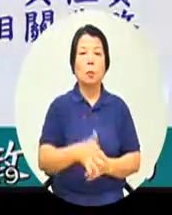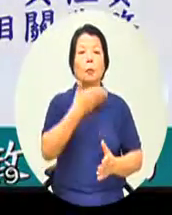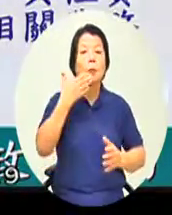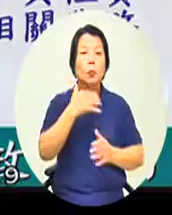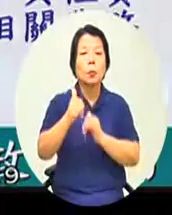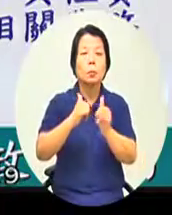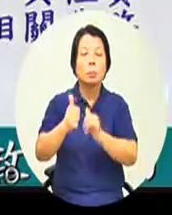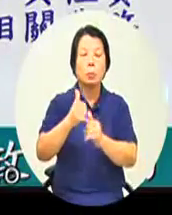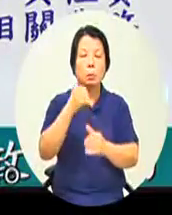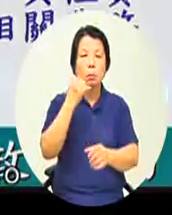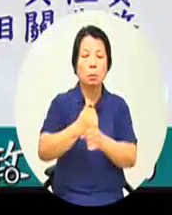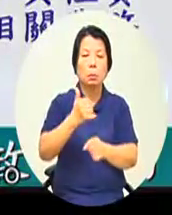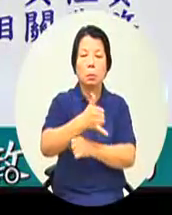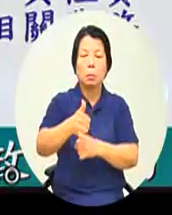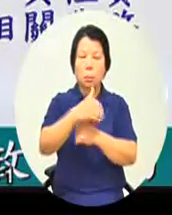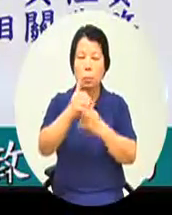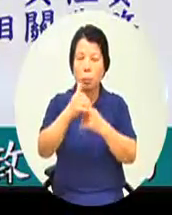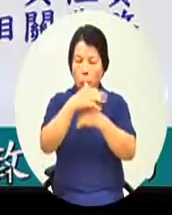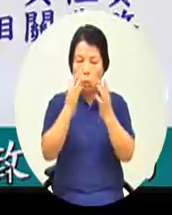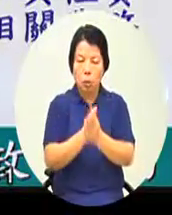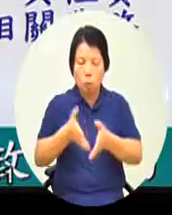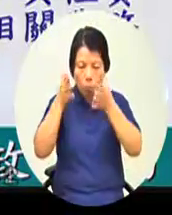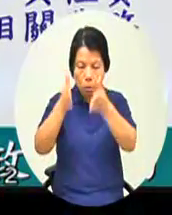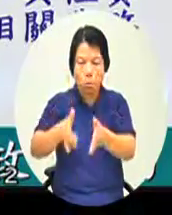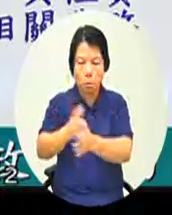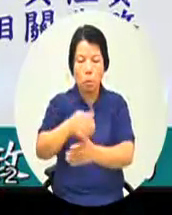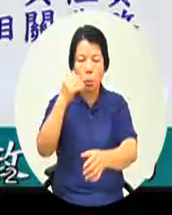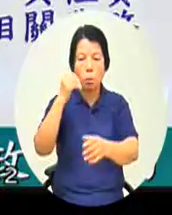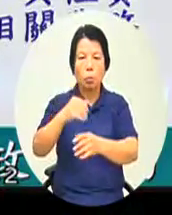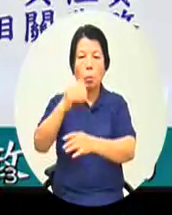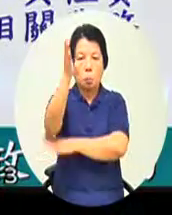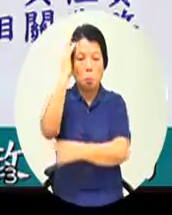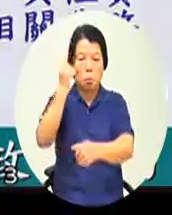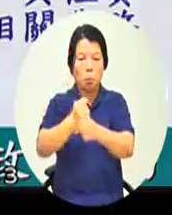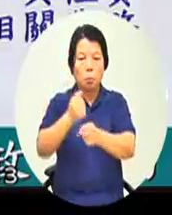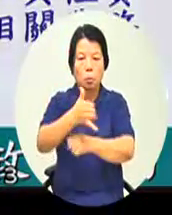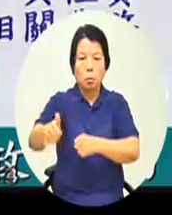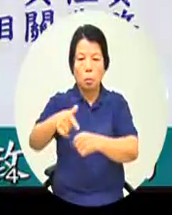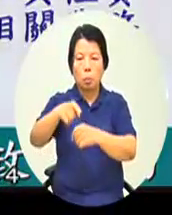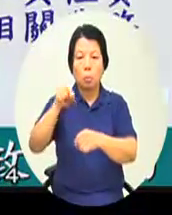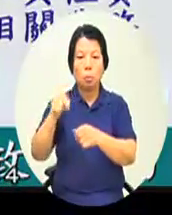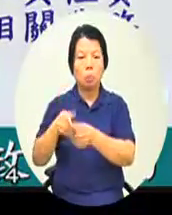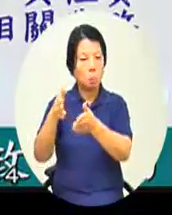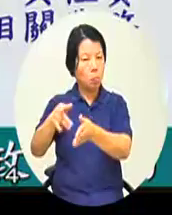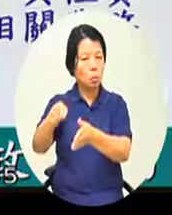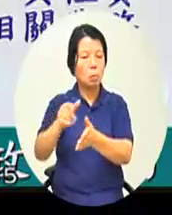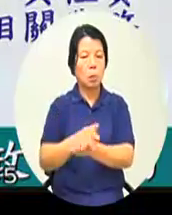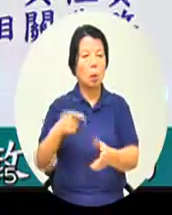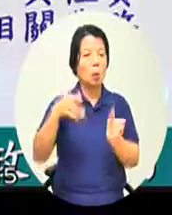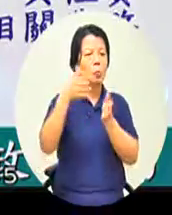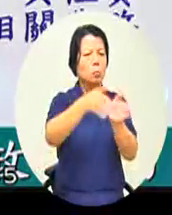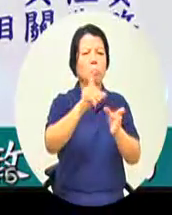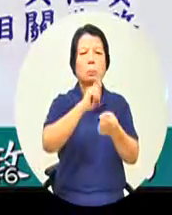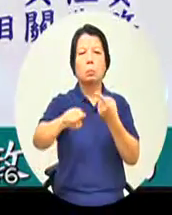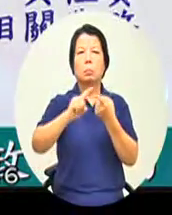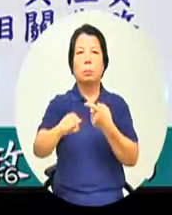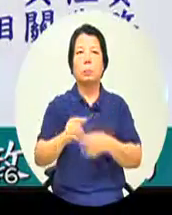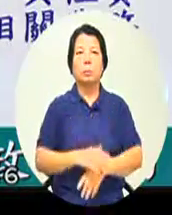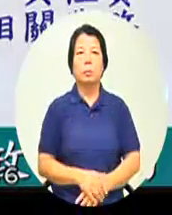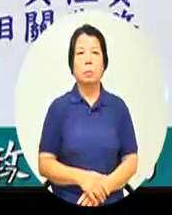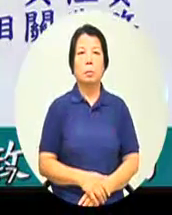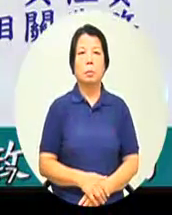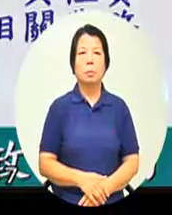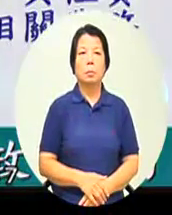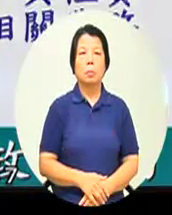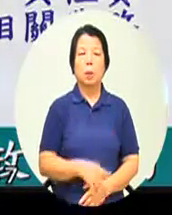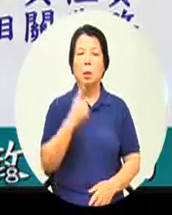高雄市公教福利营养供这品供应，其性质不适合执行营养午餐。哎，行之恩